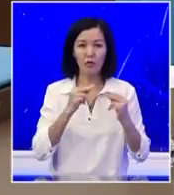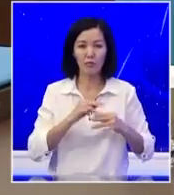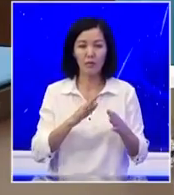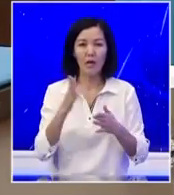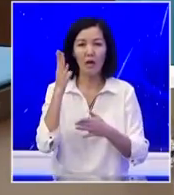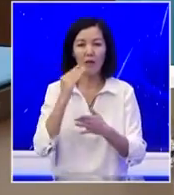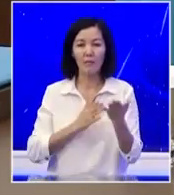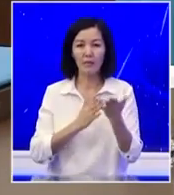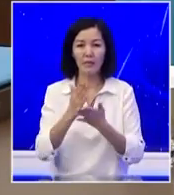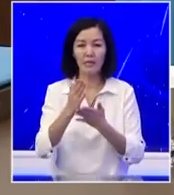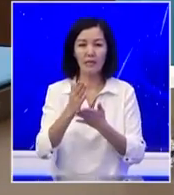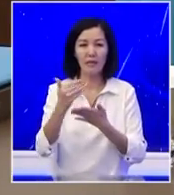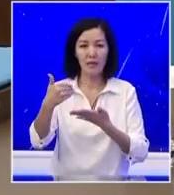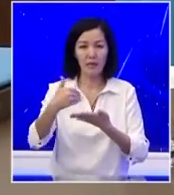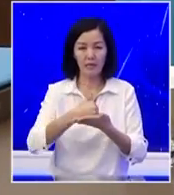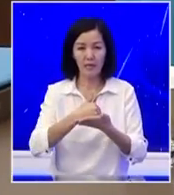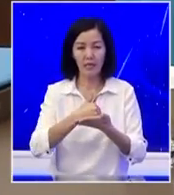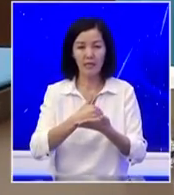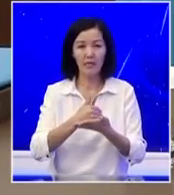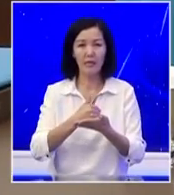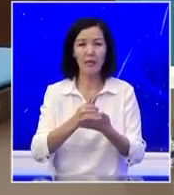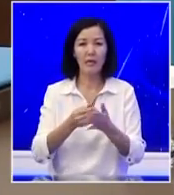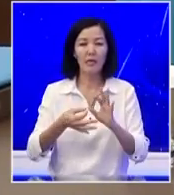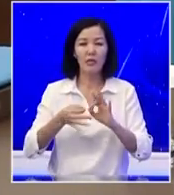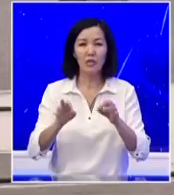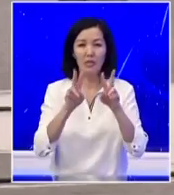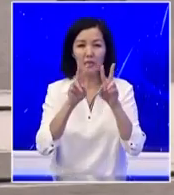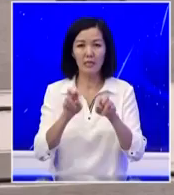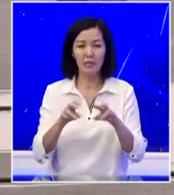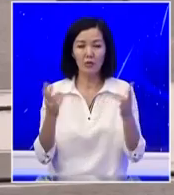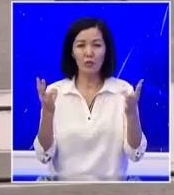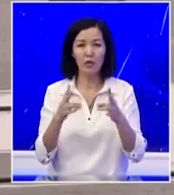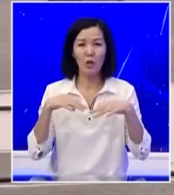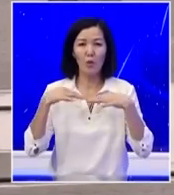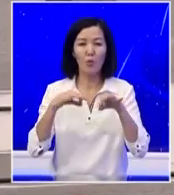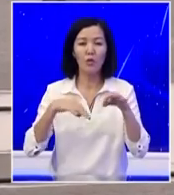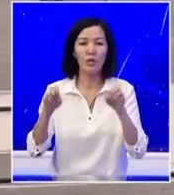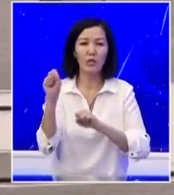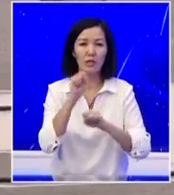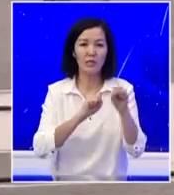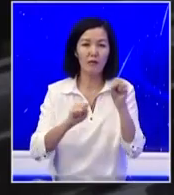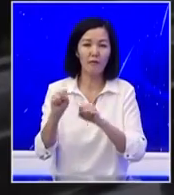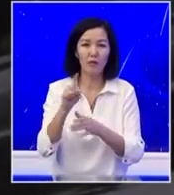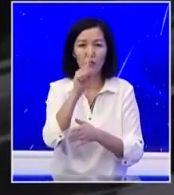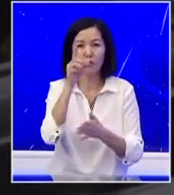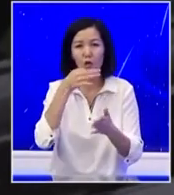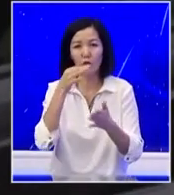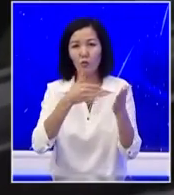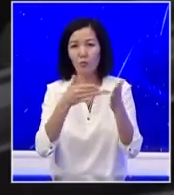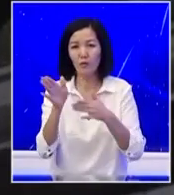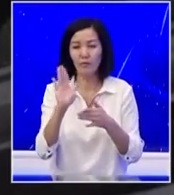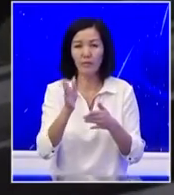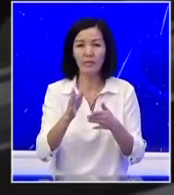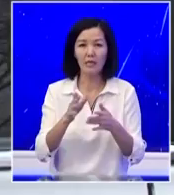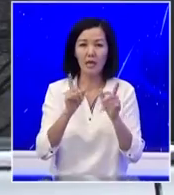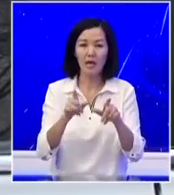шыққандарды біз, мегаполиске кіргендерді алматылықтар бақылауда ұстайды. Көліктерді дезинфекциялау мен анкета толтыру алынып тасталады. Тек